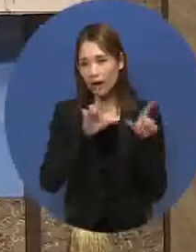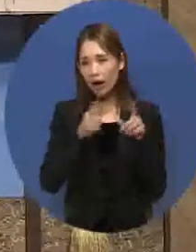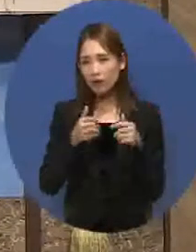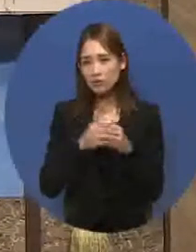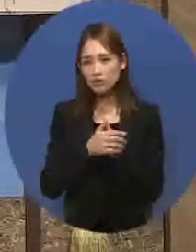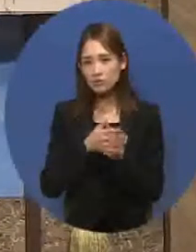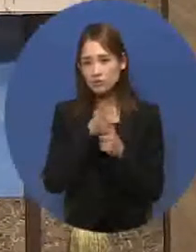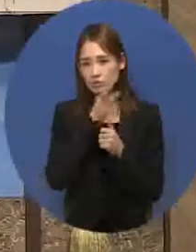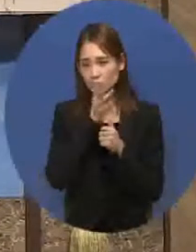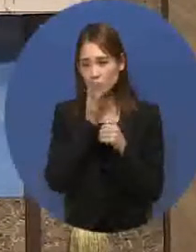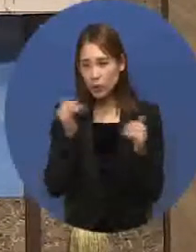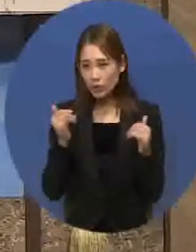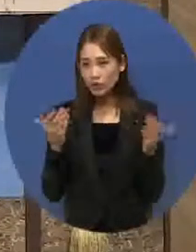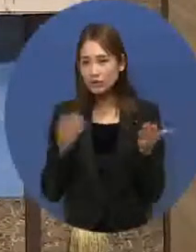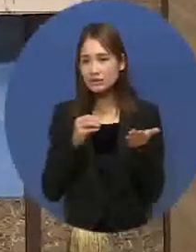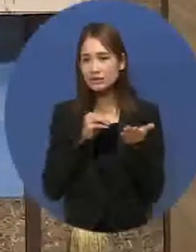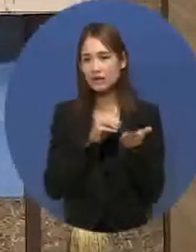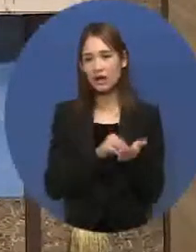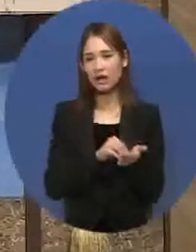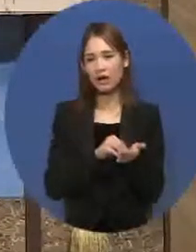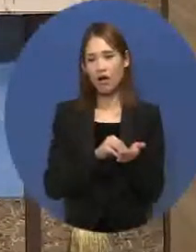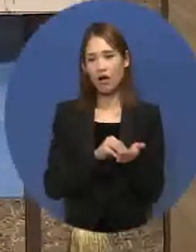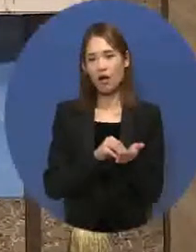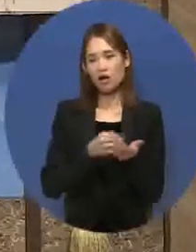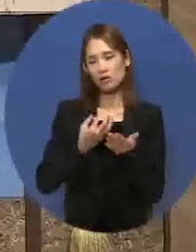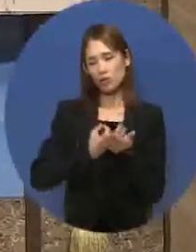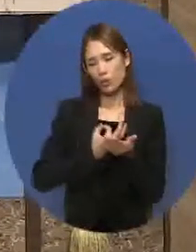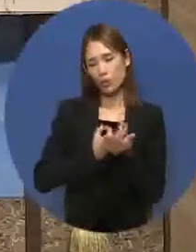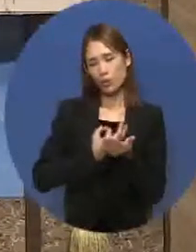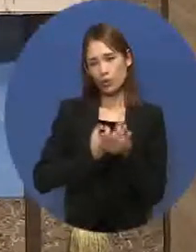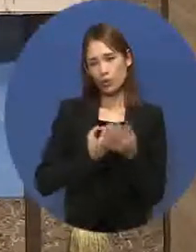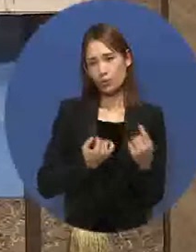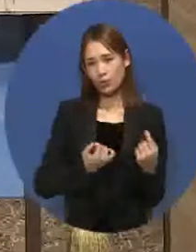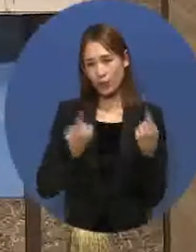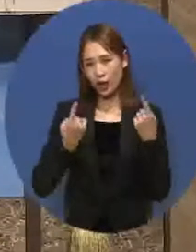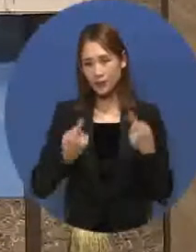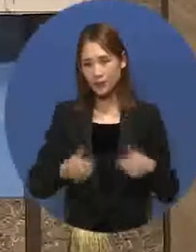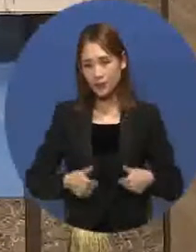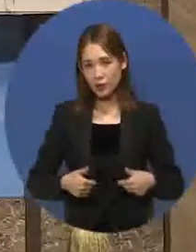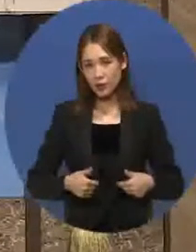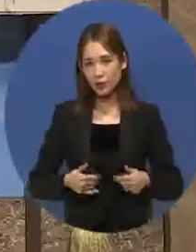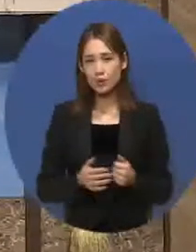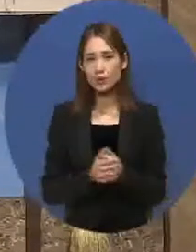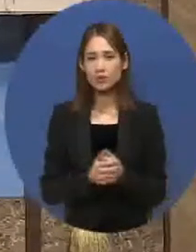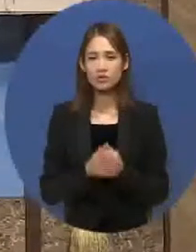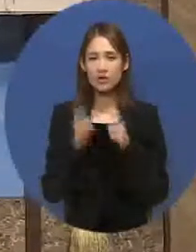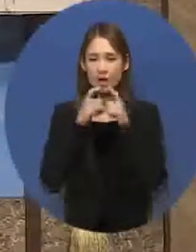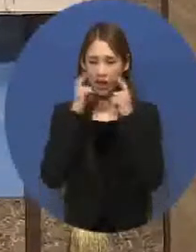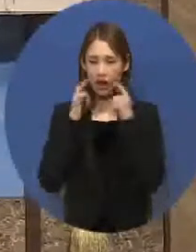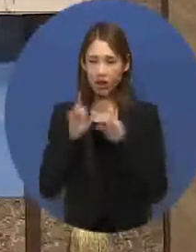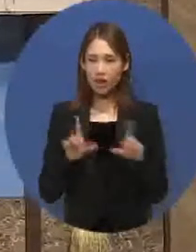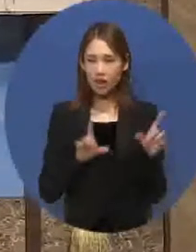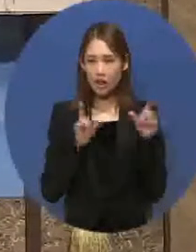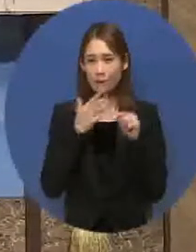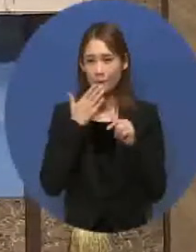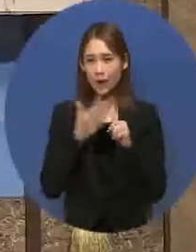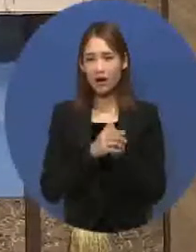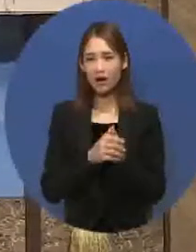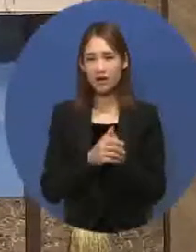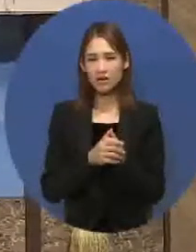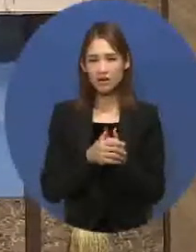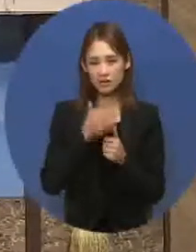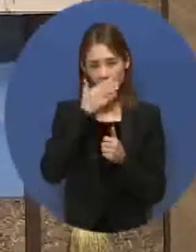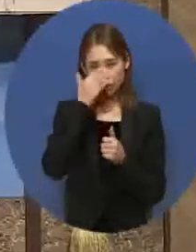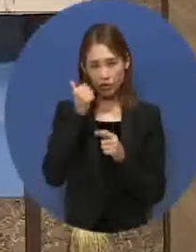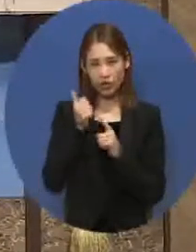노인도 일자리가 있어서 소득을 올려야만이 긴 세월을 살아갈 수 있기 때문에 예. 청년은